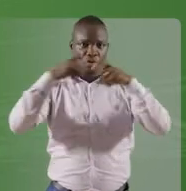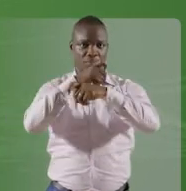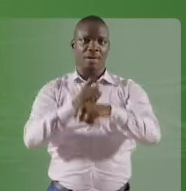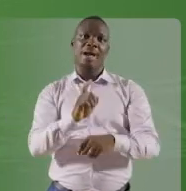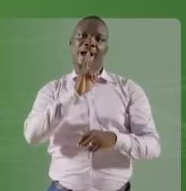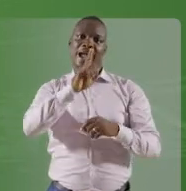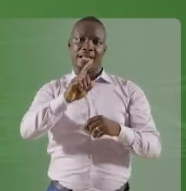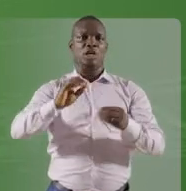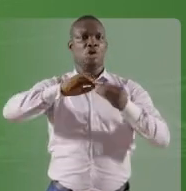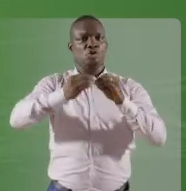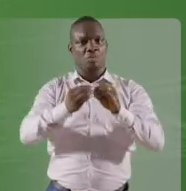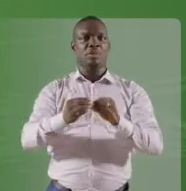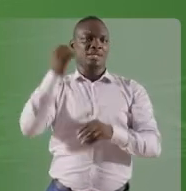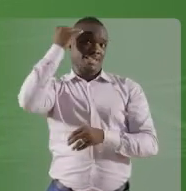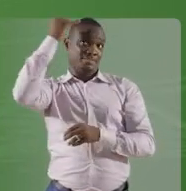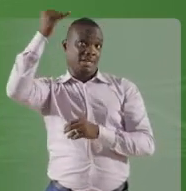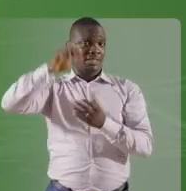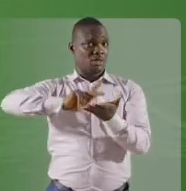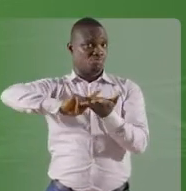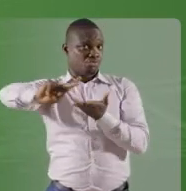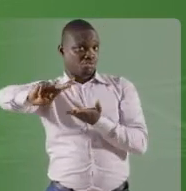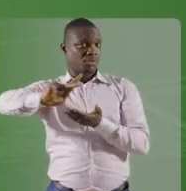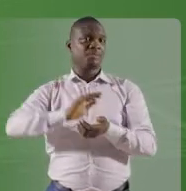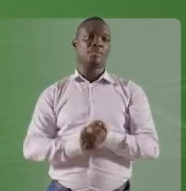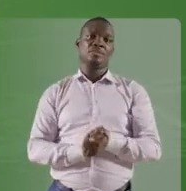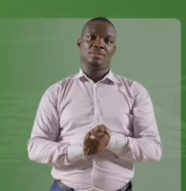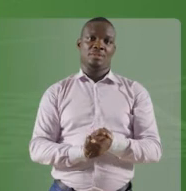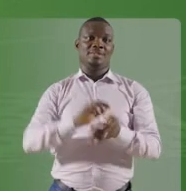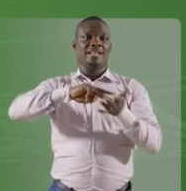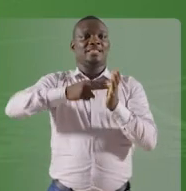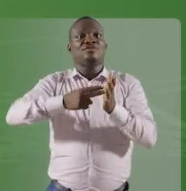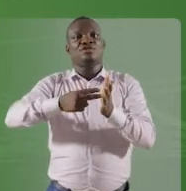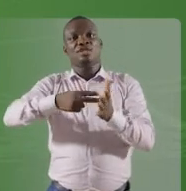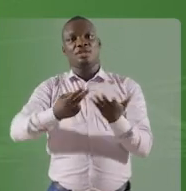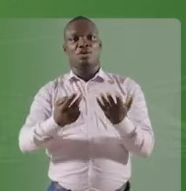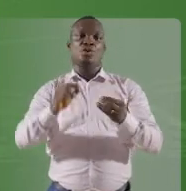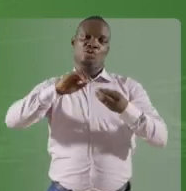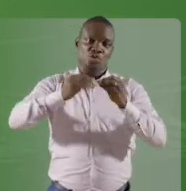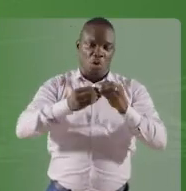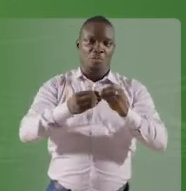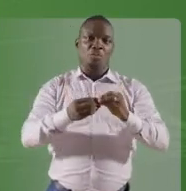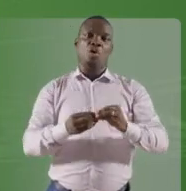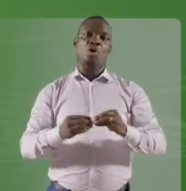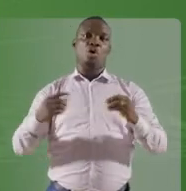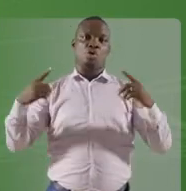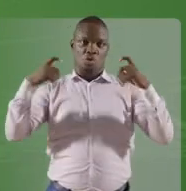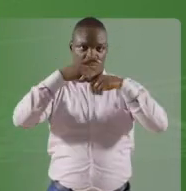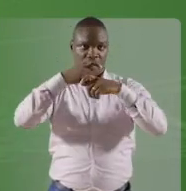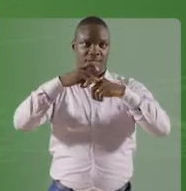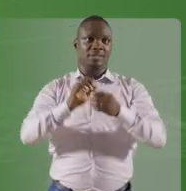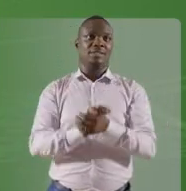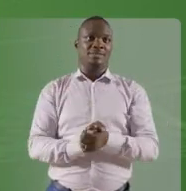nombre imaginaire pur. Imaginaire pur, et donc ça veut dire que ce nombre complexe va s'écrire un nombre